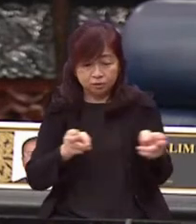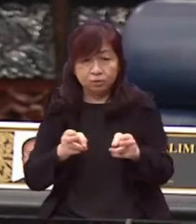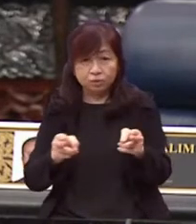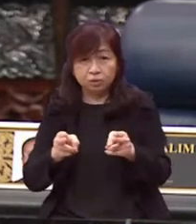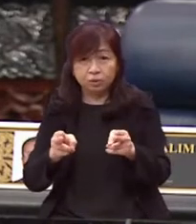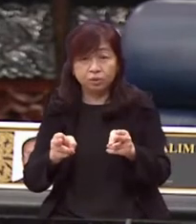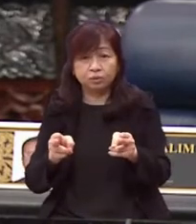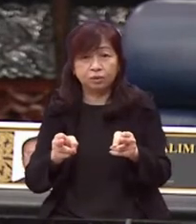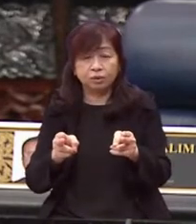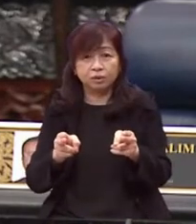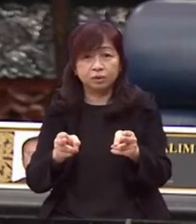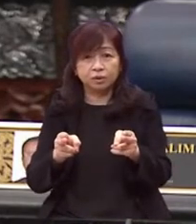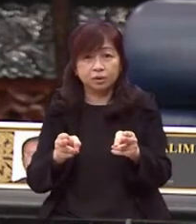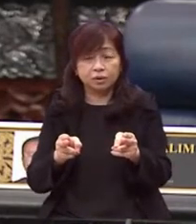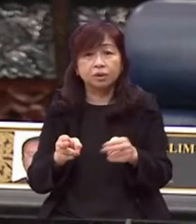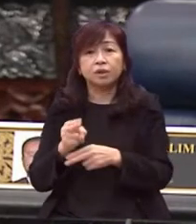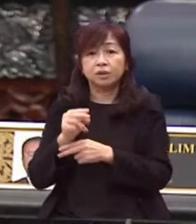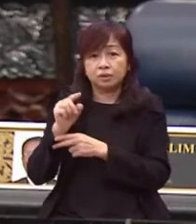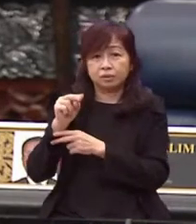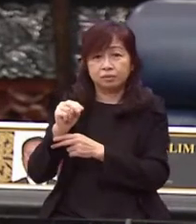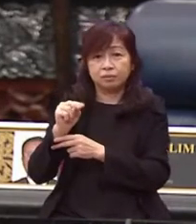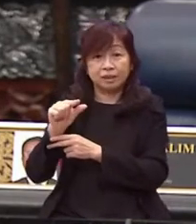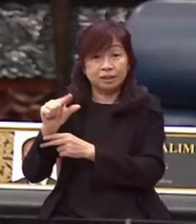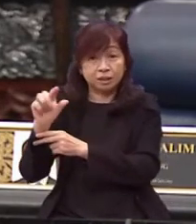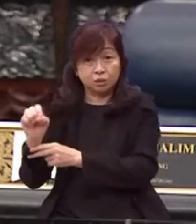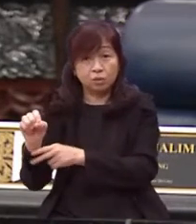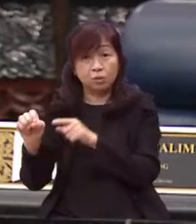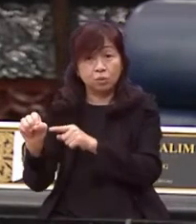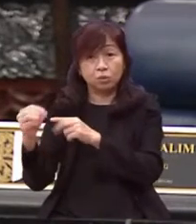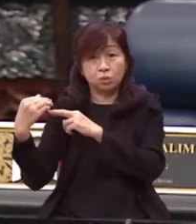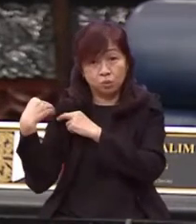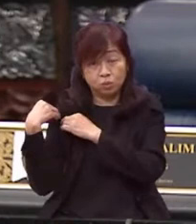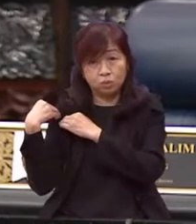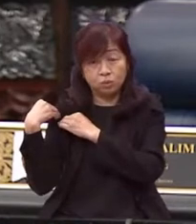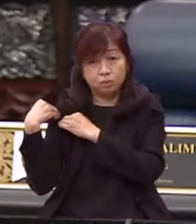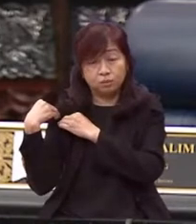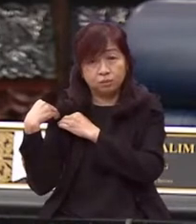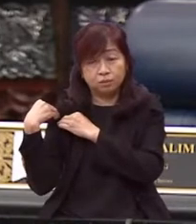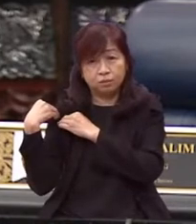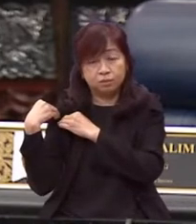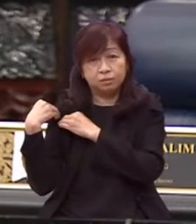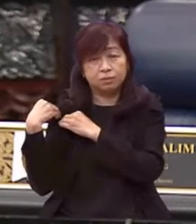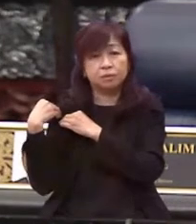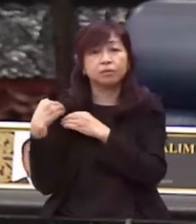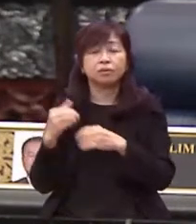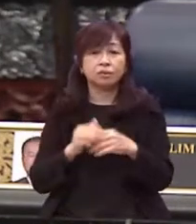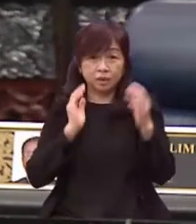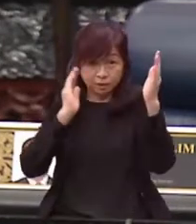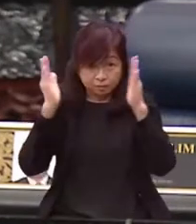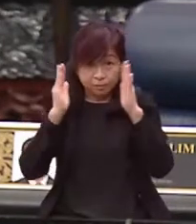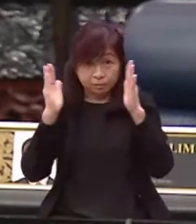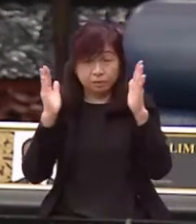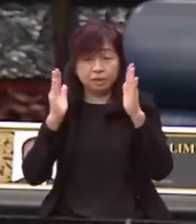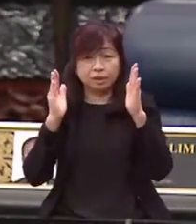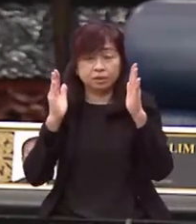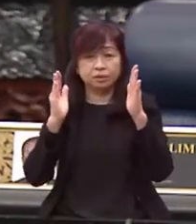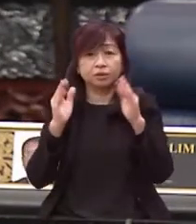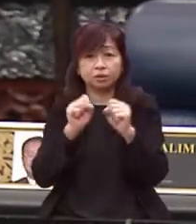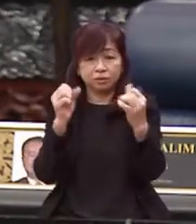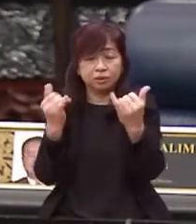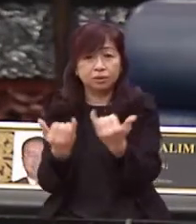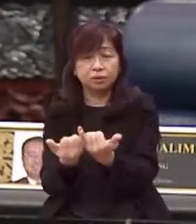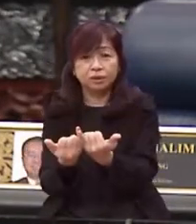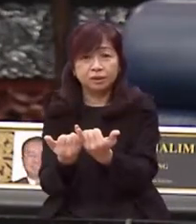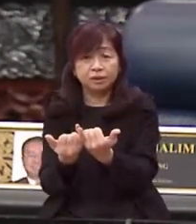sebuah badan bukan kerajaan yaitu persatuan dzu logika Malaysia Malaysia dalam